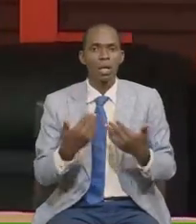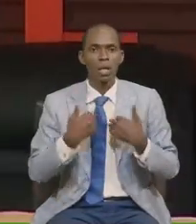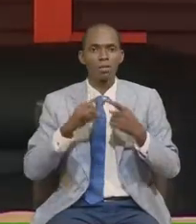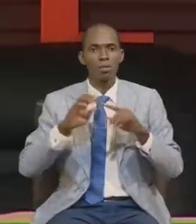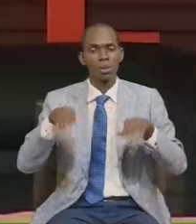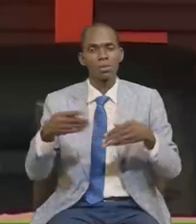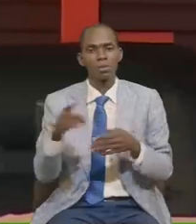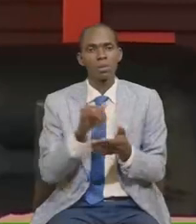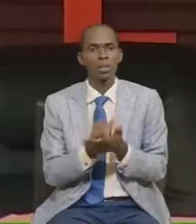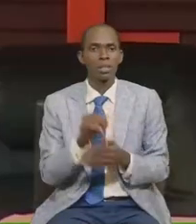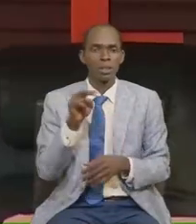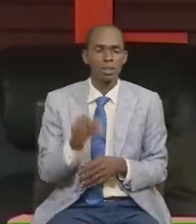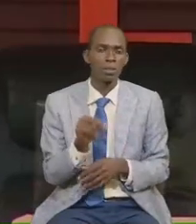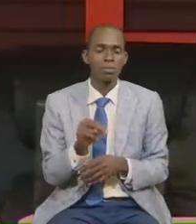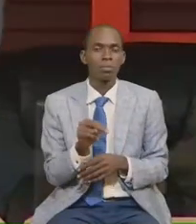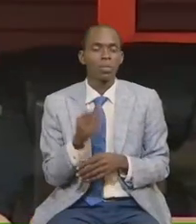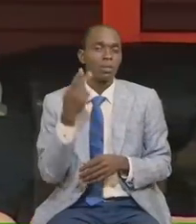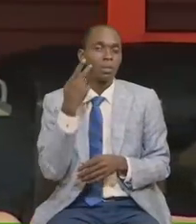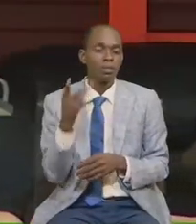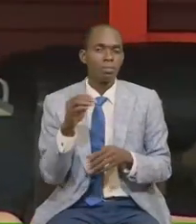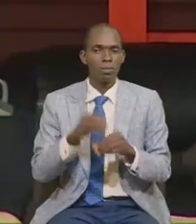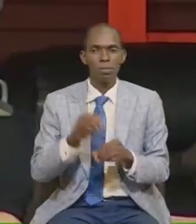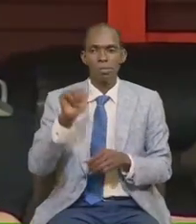Voyons Actes chapitre 18.